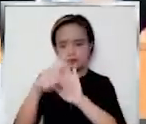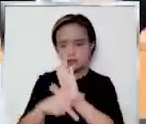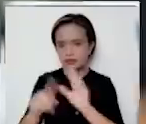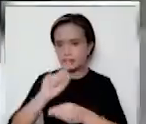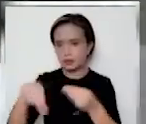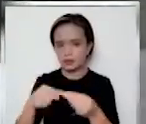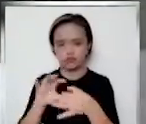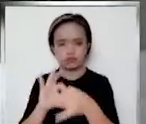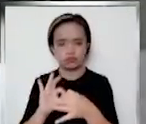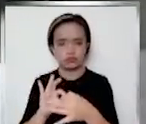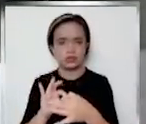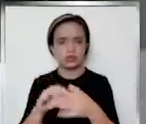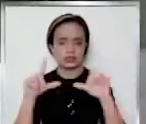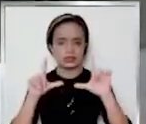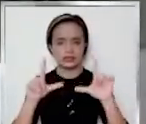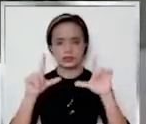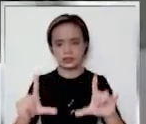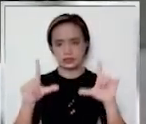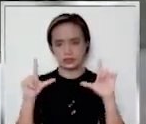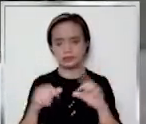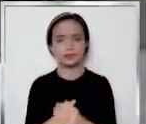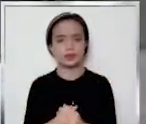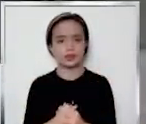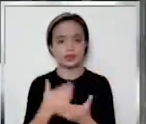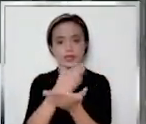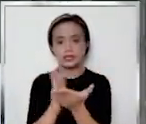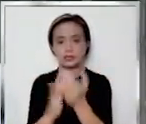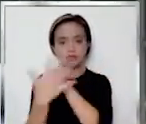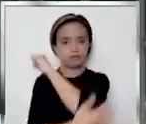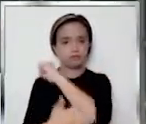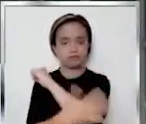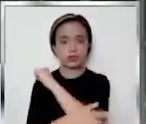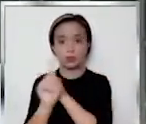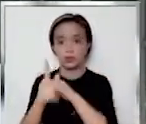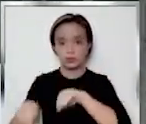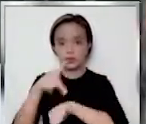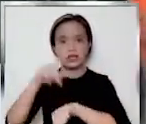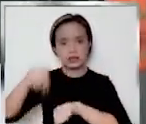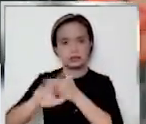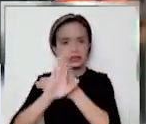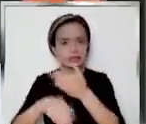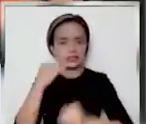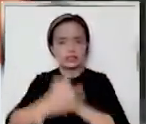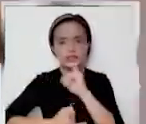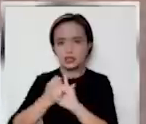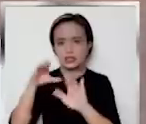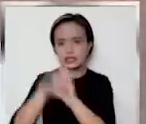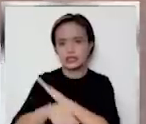red tagging. Ilang bansa rin na nagsusulong ng panunumbalik ng Pilipinas sa International Criminal Court o